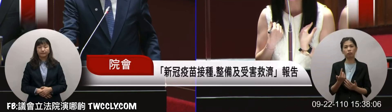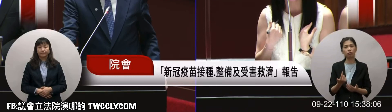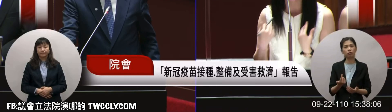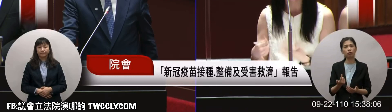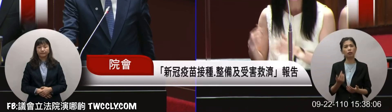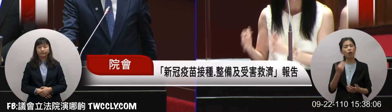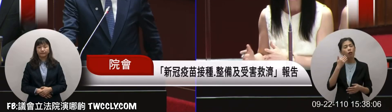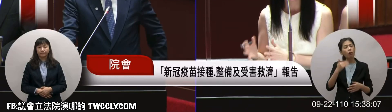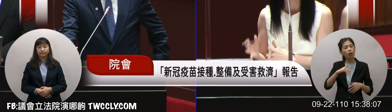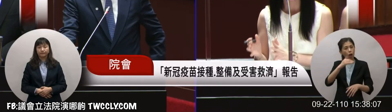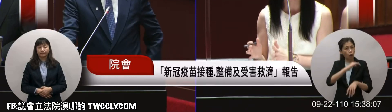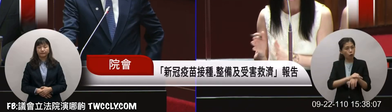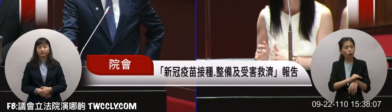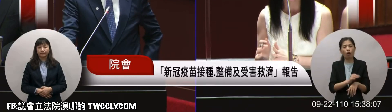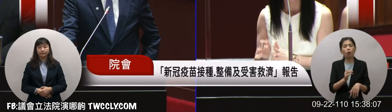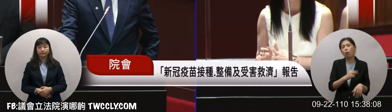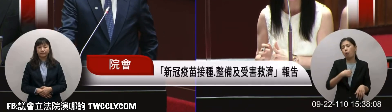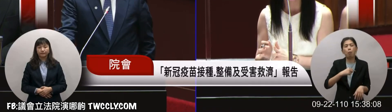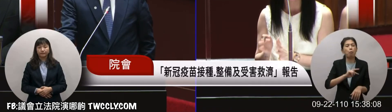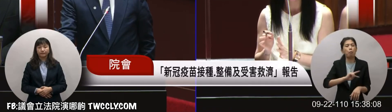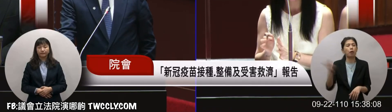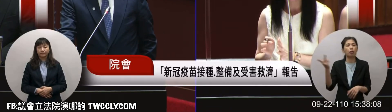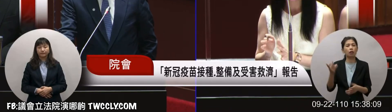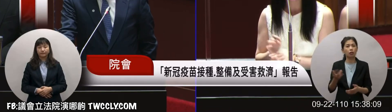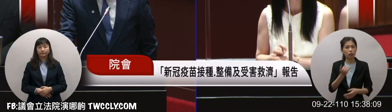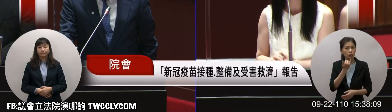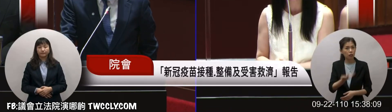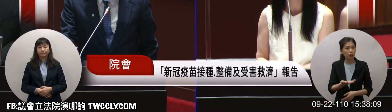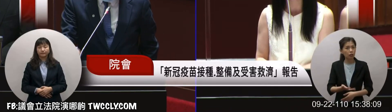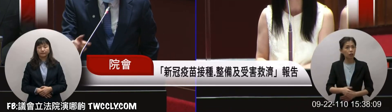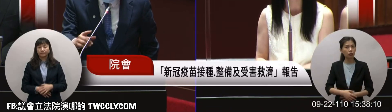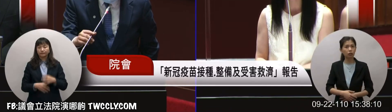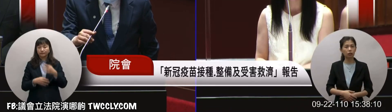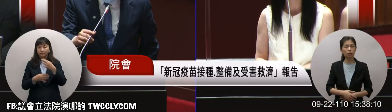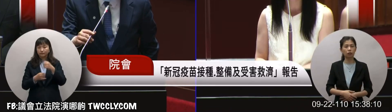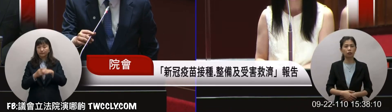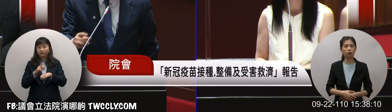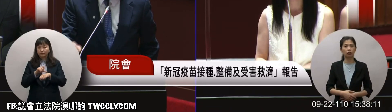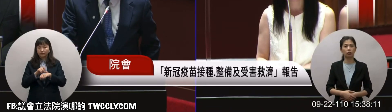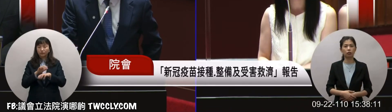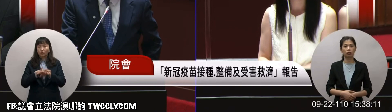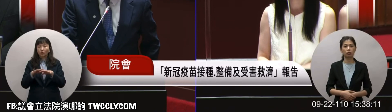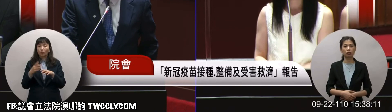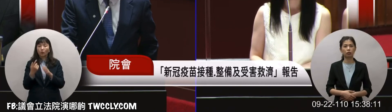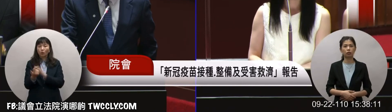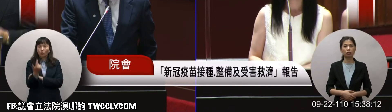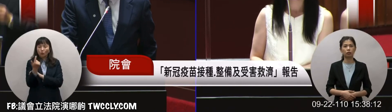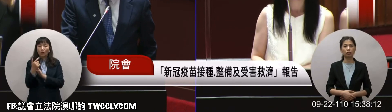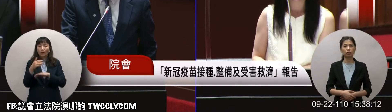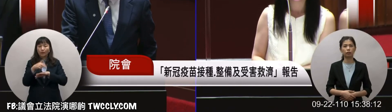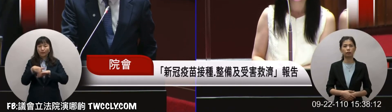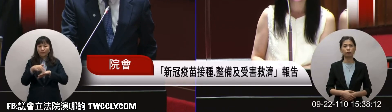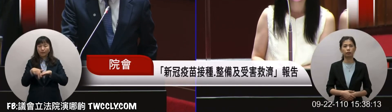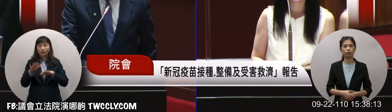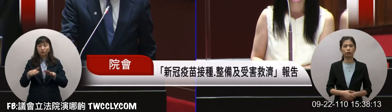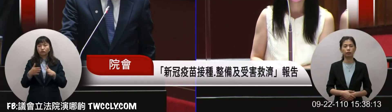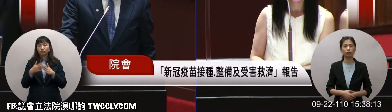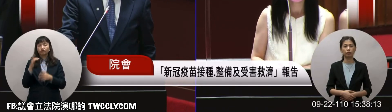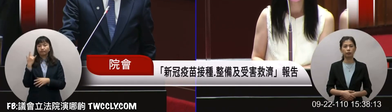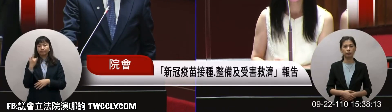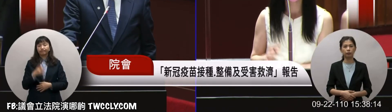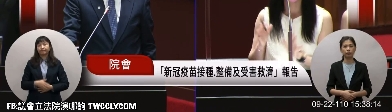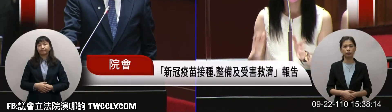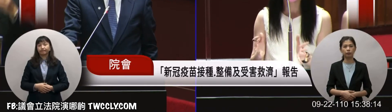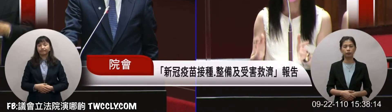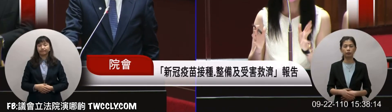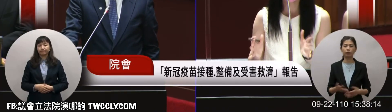经打高端的，可不可以去混打其他的疫苗？这个部分有办法？ 时间上都会尽量的快，但是都需要时间。